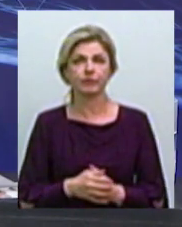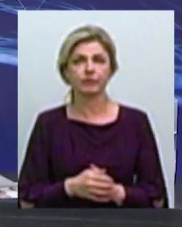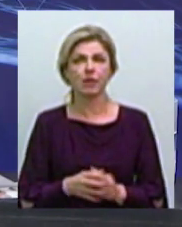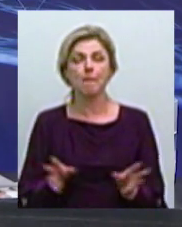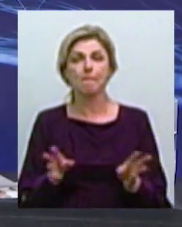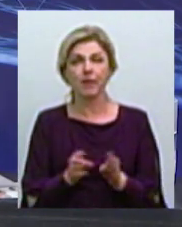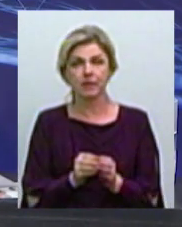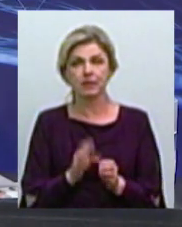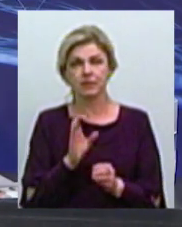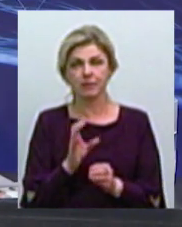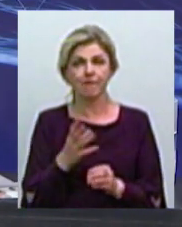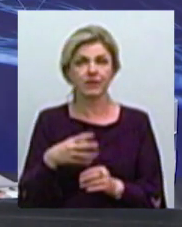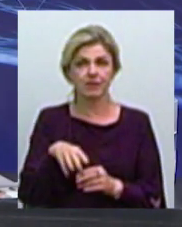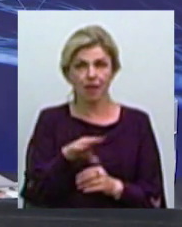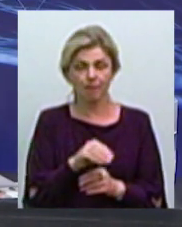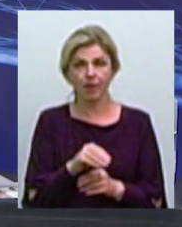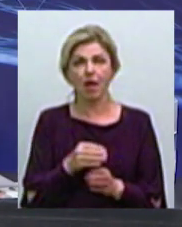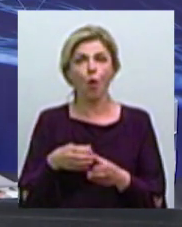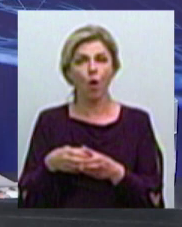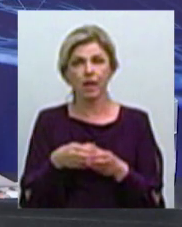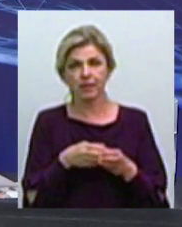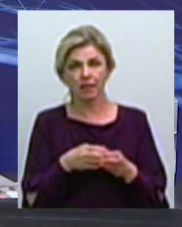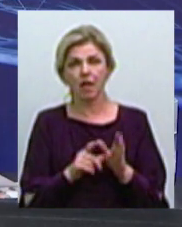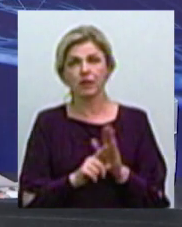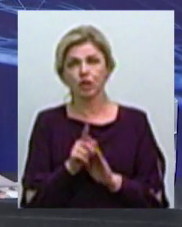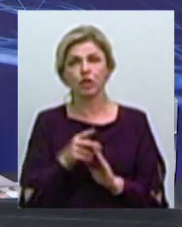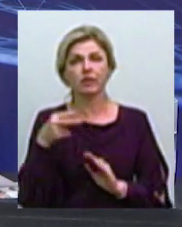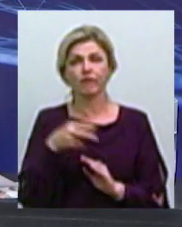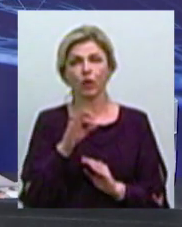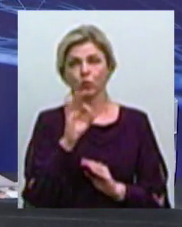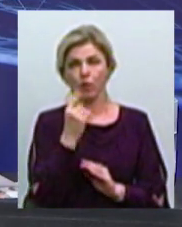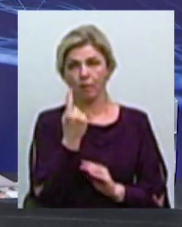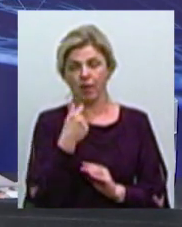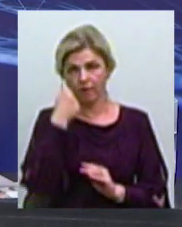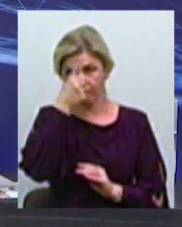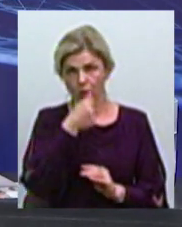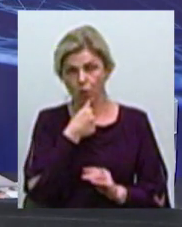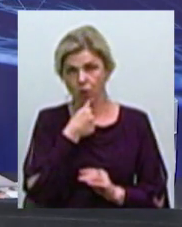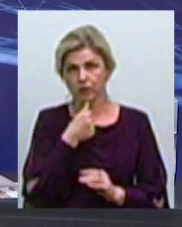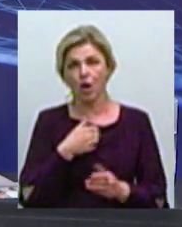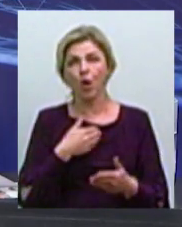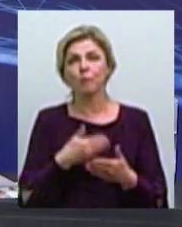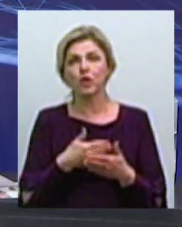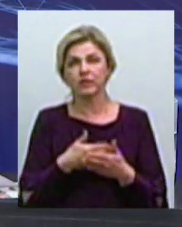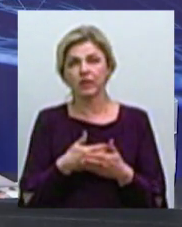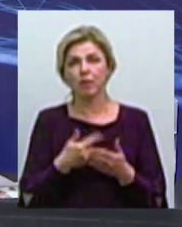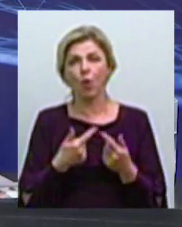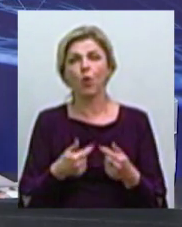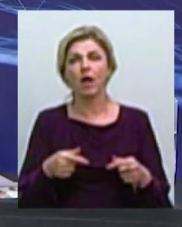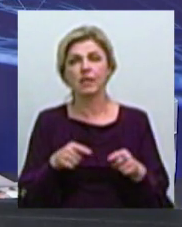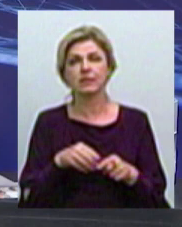вместе с этим, со всей коалицией, начиная с 2001 года, общественными